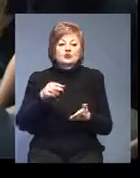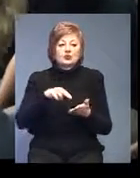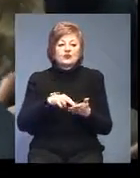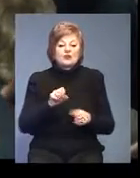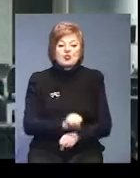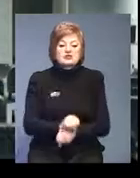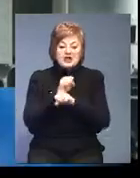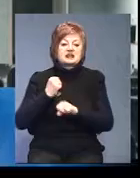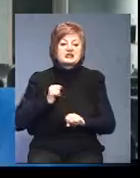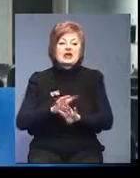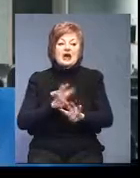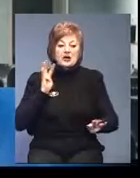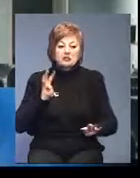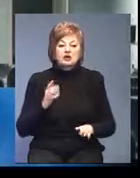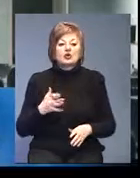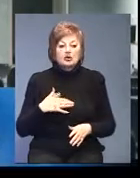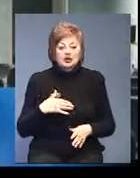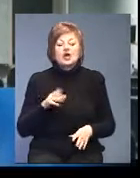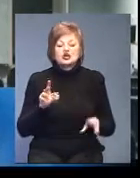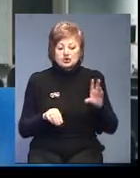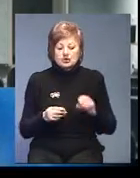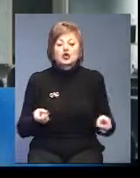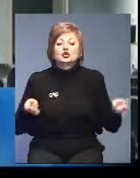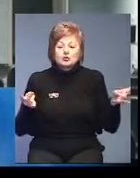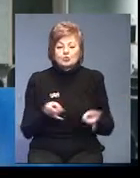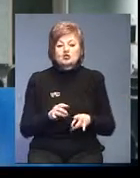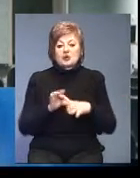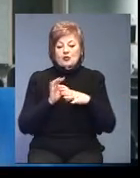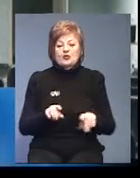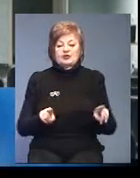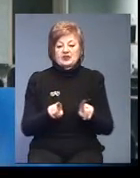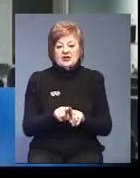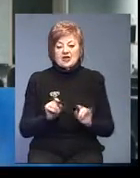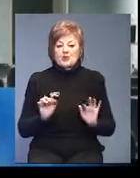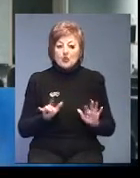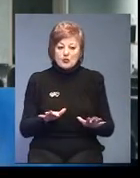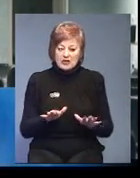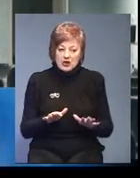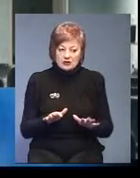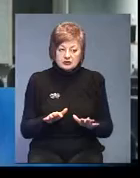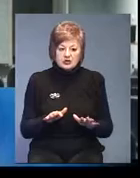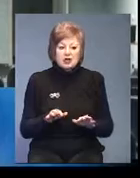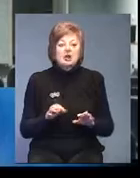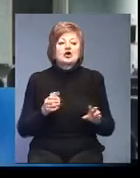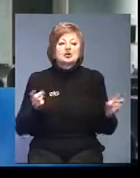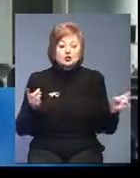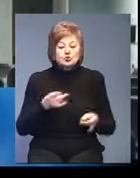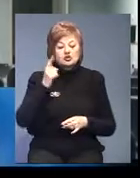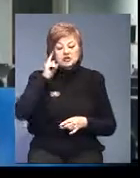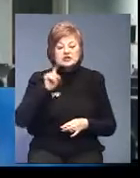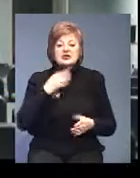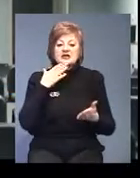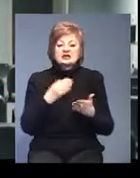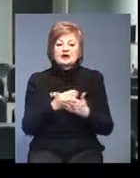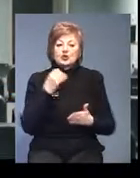армії. Я вважаю, треба проводити такі заходи, тому що ми повинні знати свою